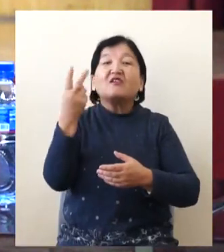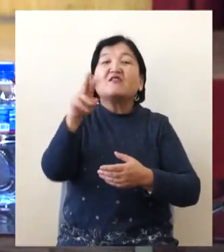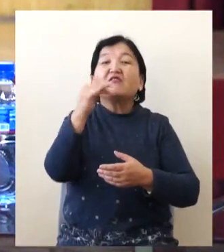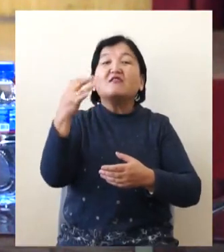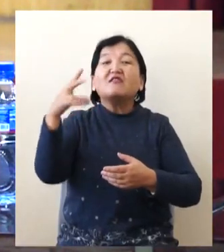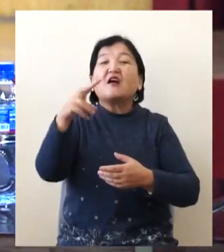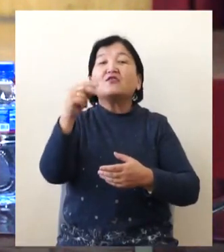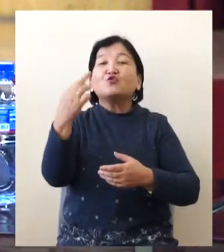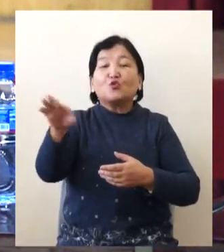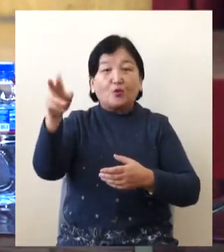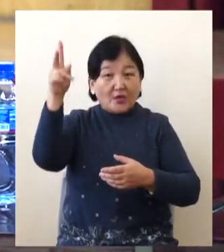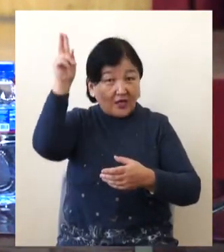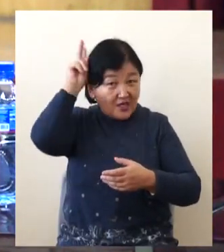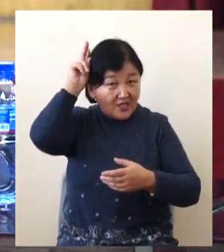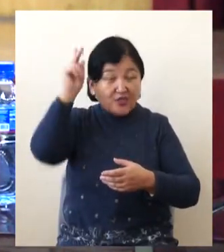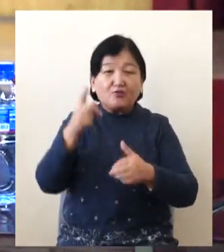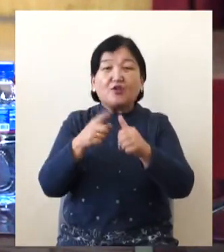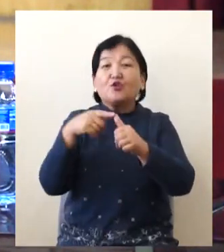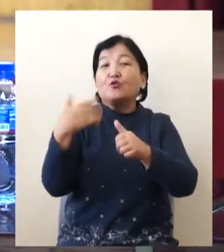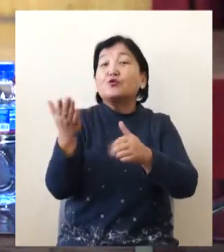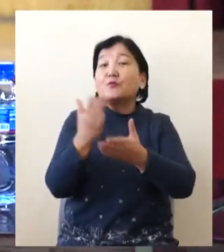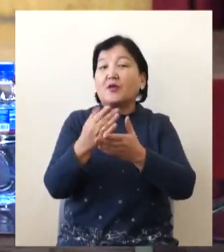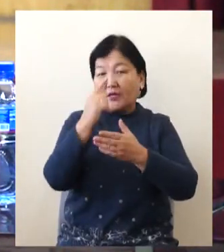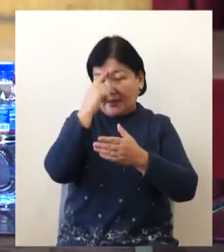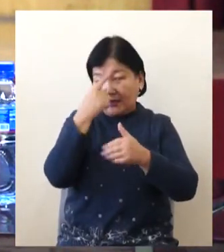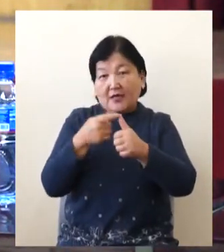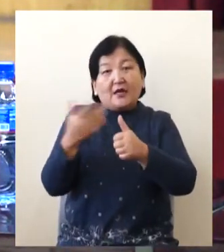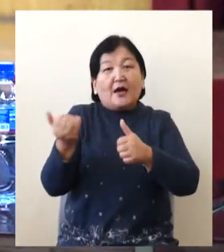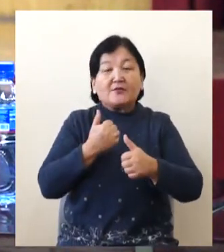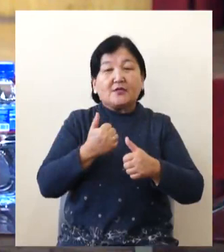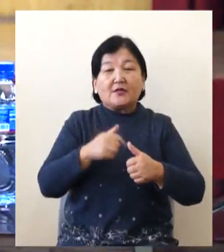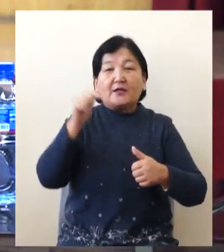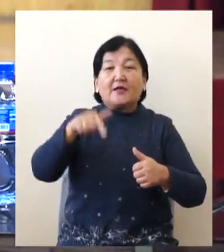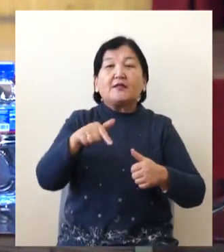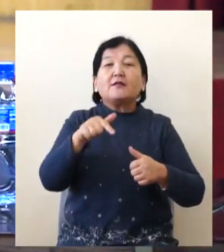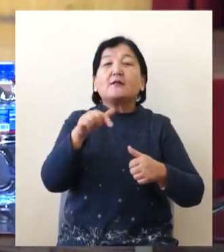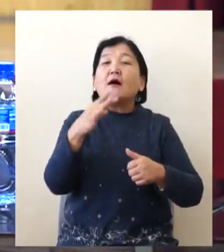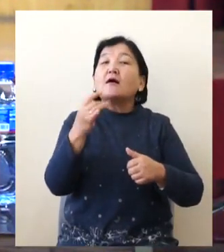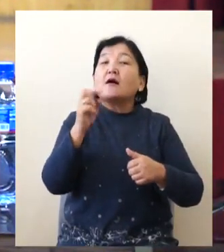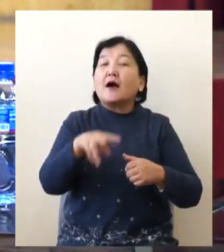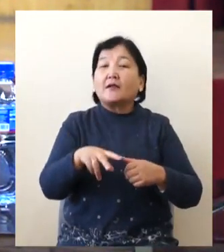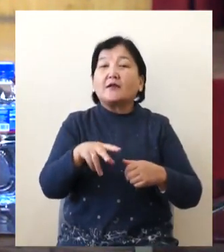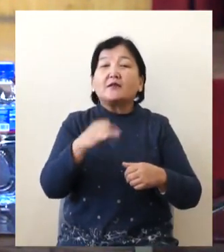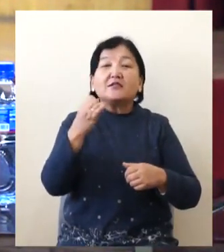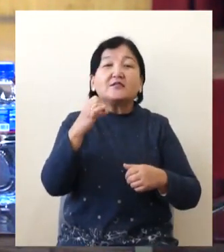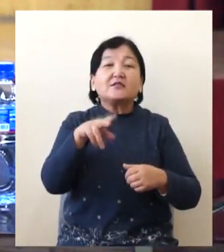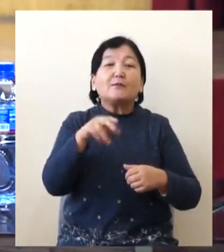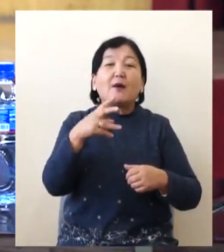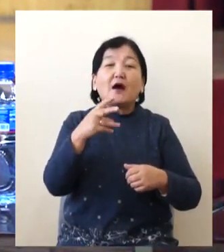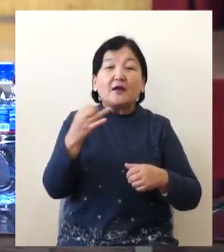энтэг тиймэр автсан. За тэр нь яах? Энэ арал дээрээс сүлд Испани алт